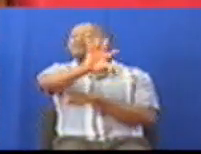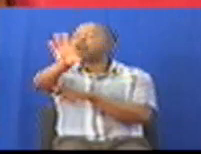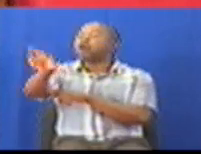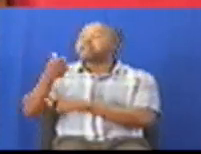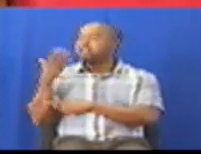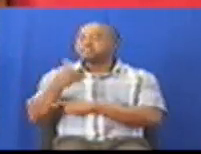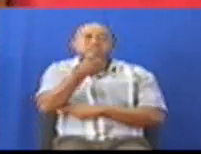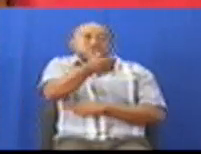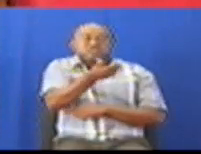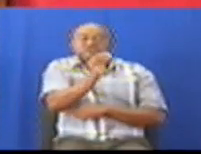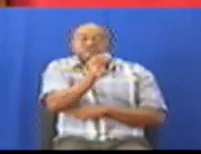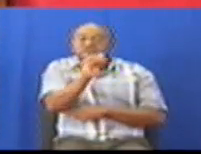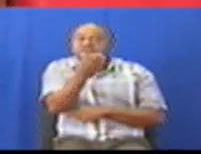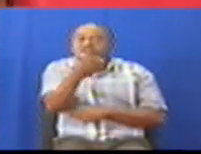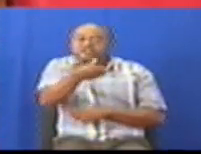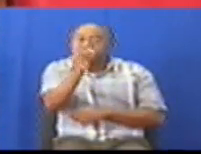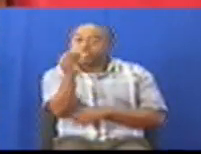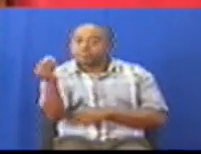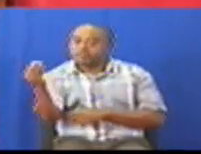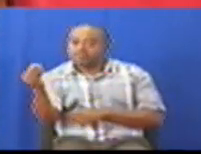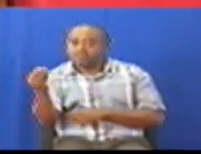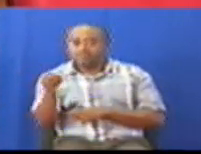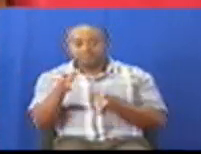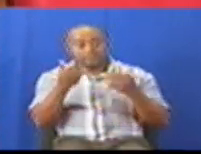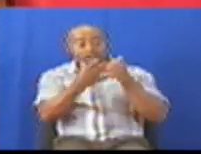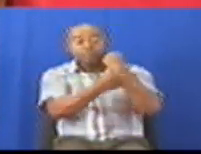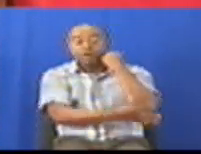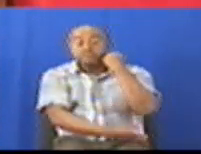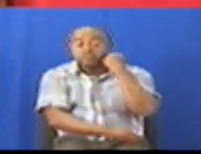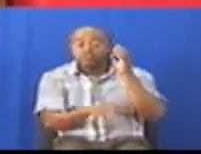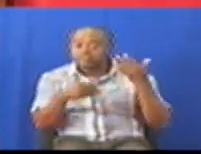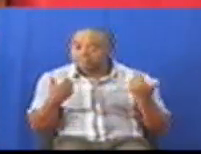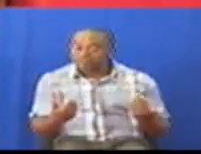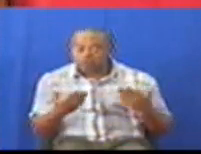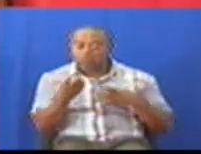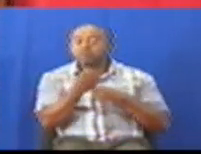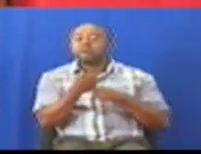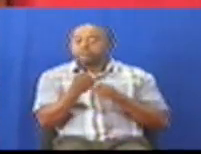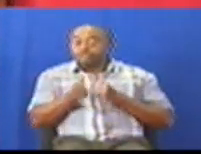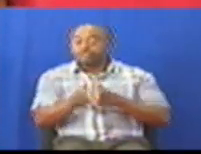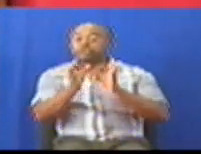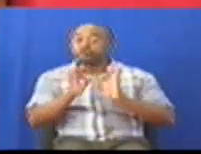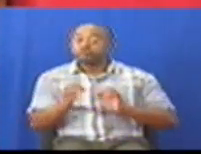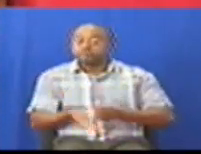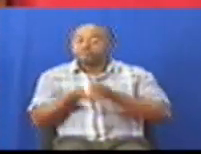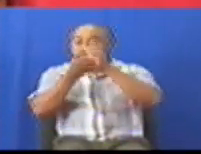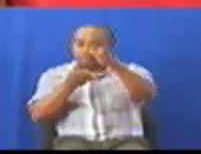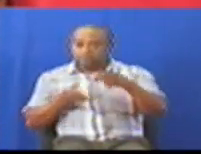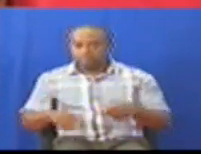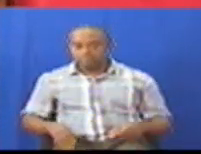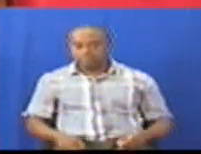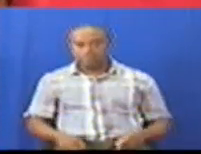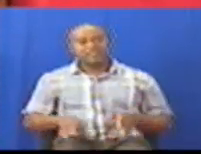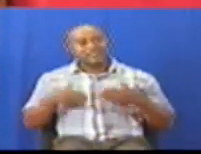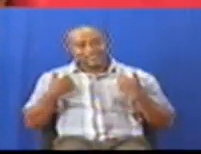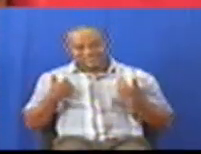vichache. Ikienda kwenye vijiji vyote wale maskini watapata namna ya kuweza kutoka. Sasa ninapenda